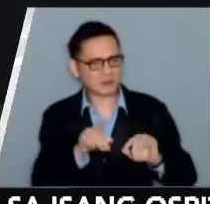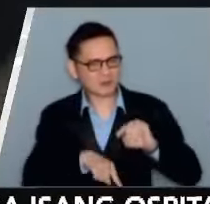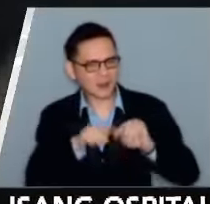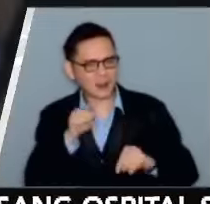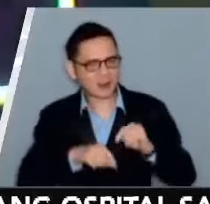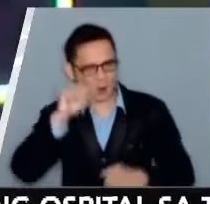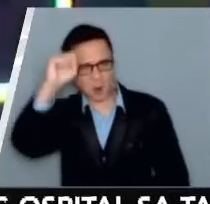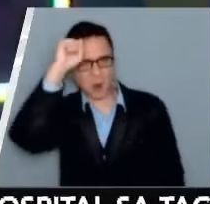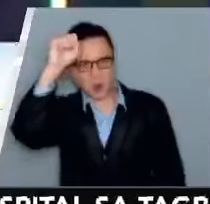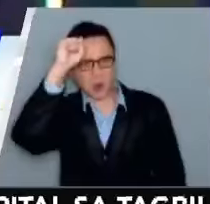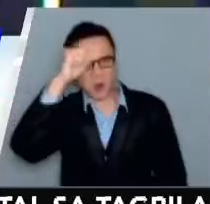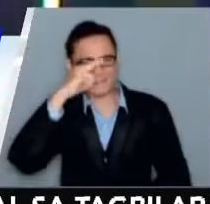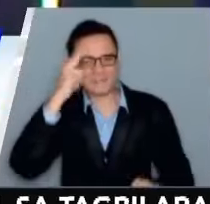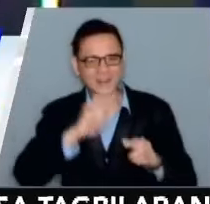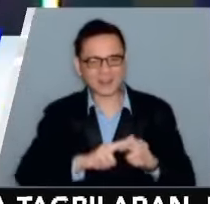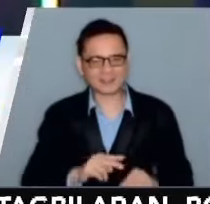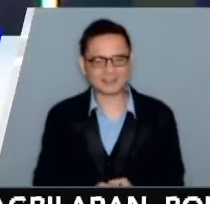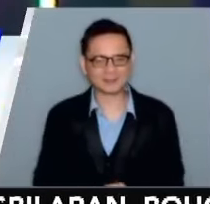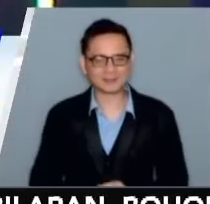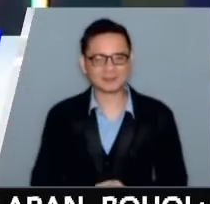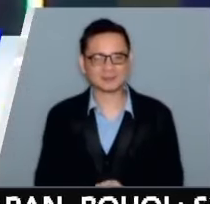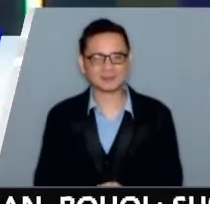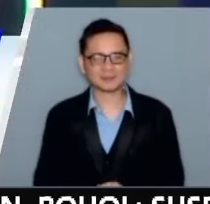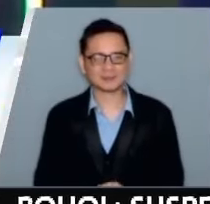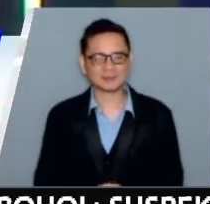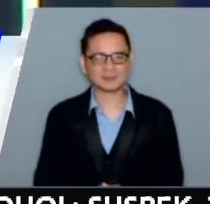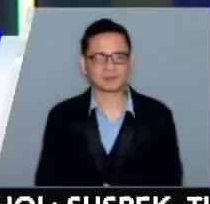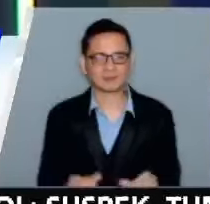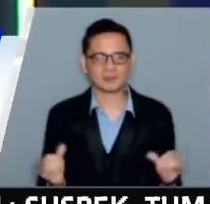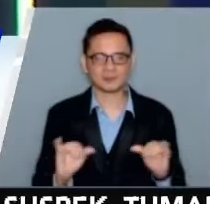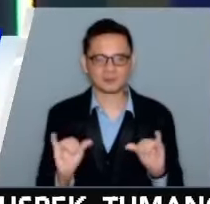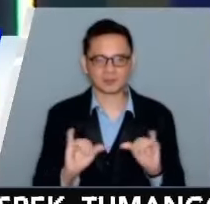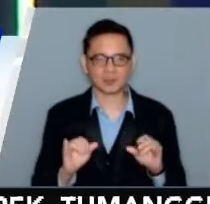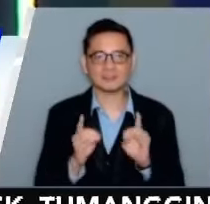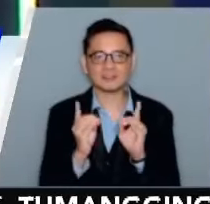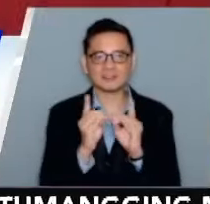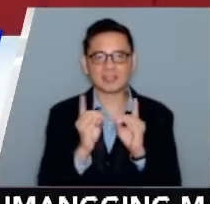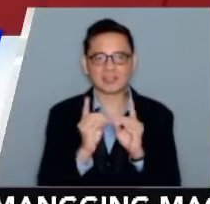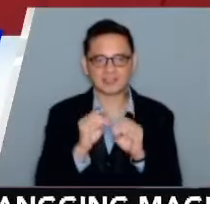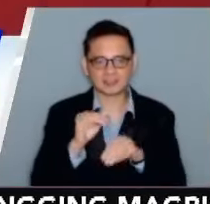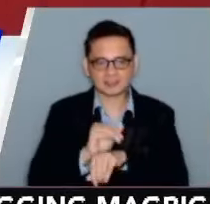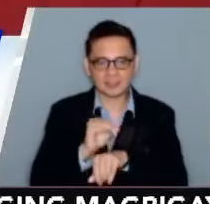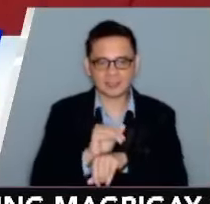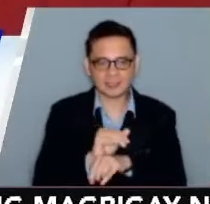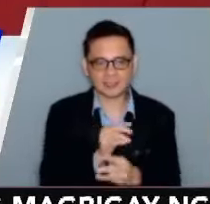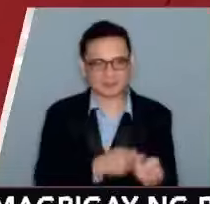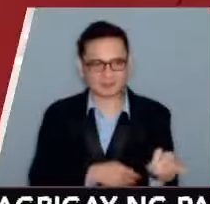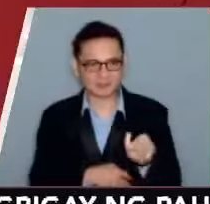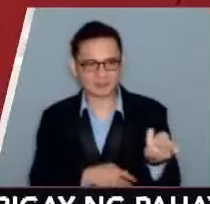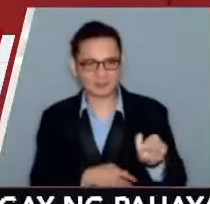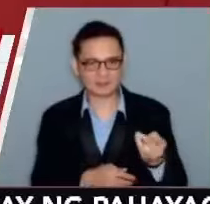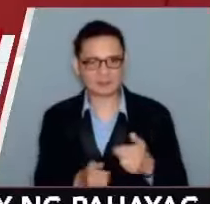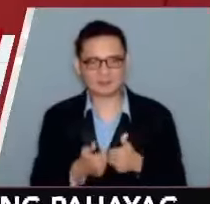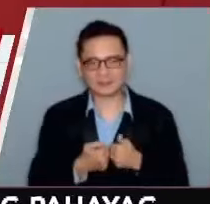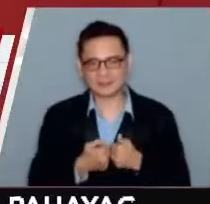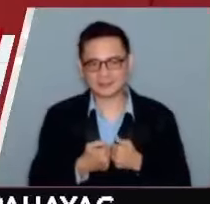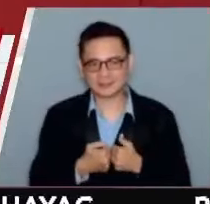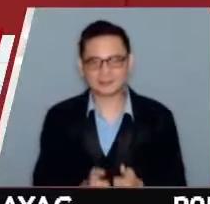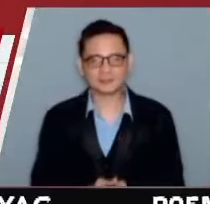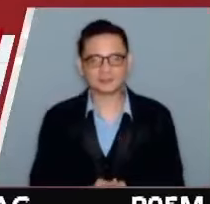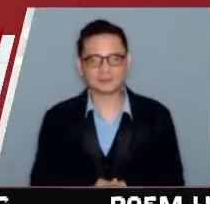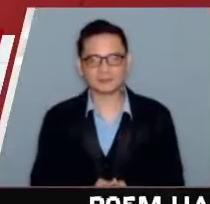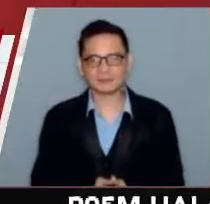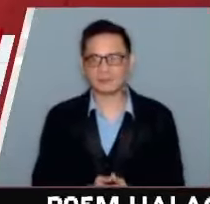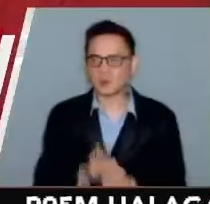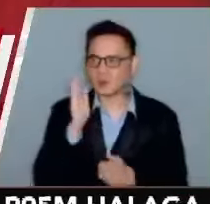Sweet mo? Dito na rin nakasingit ng date night sina Henzy at Arthea. Baka balikan din po namin this week or next week po. Lalo